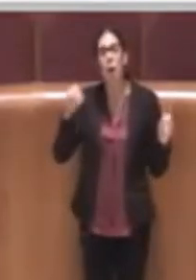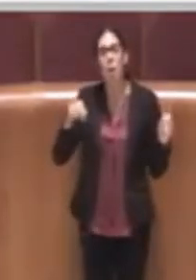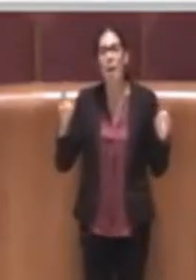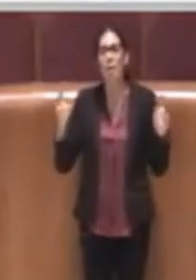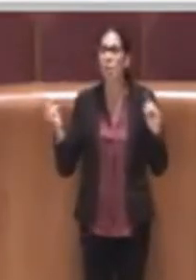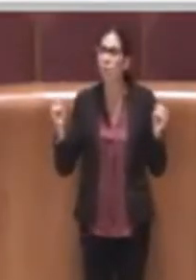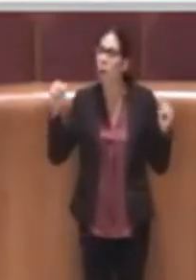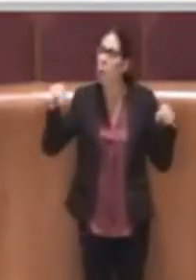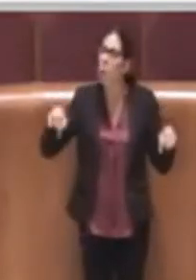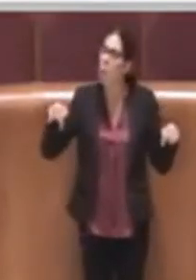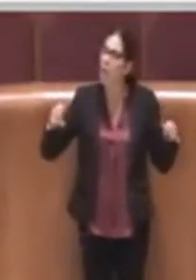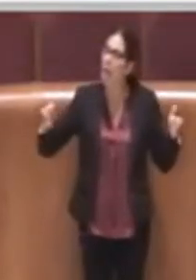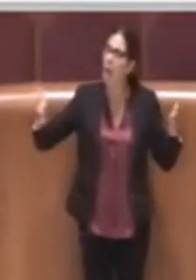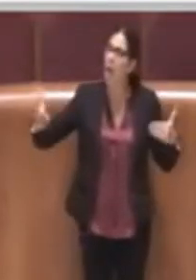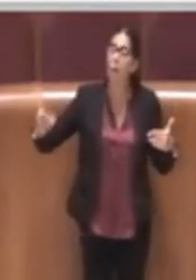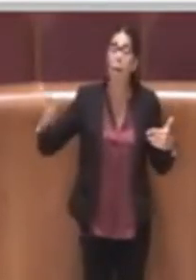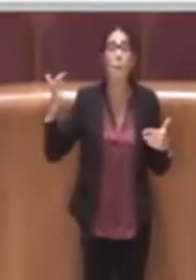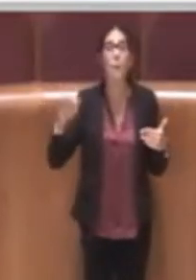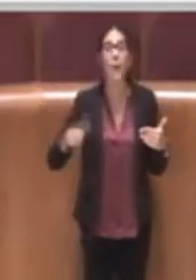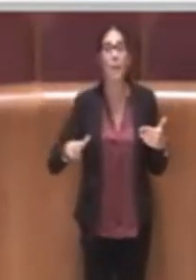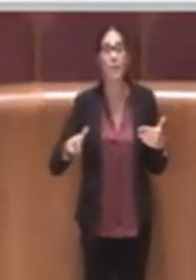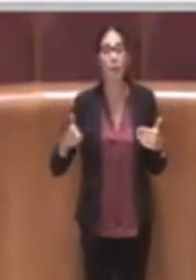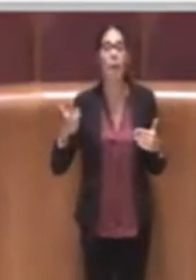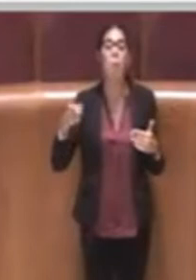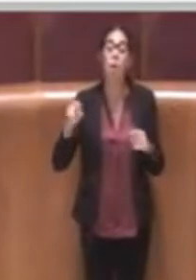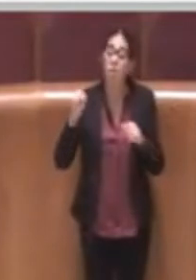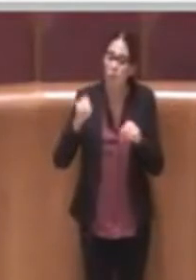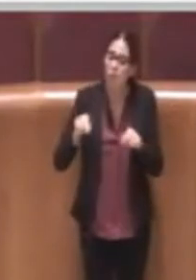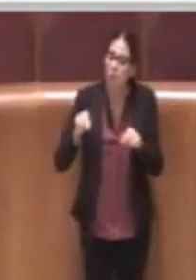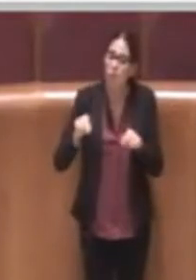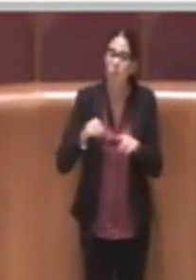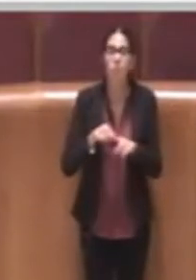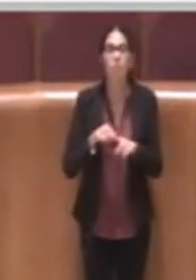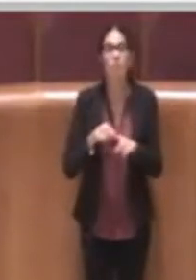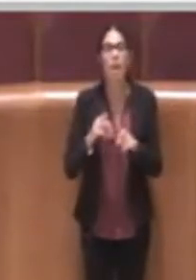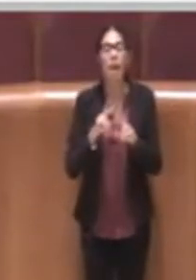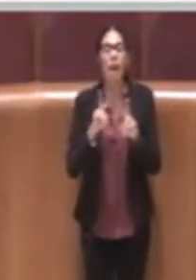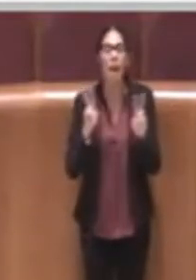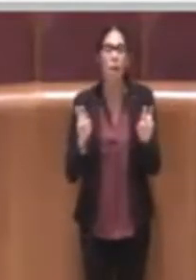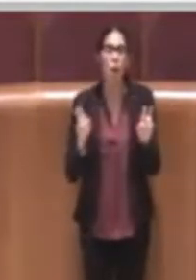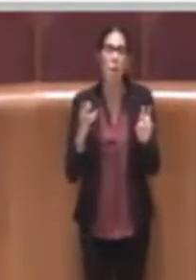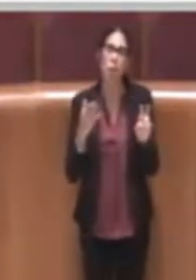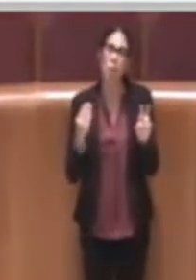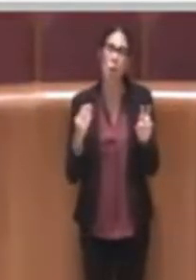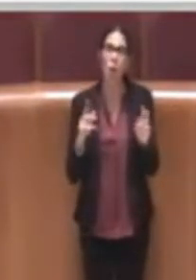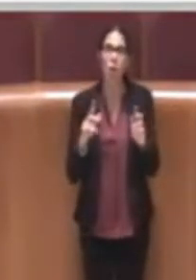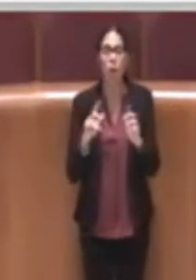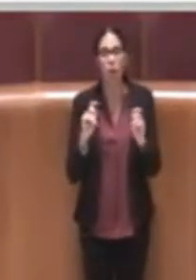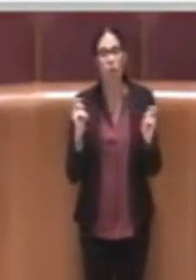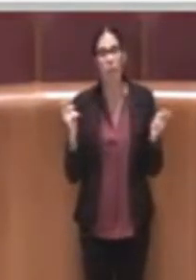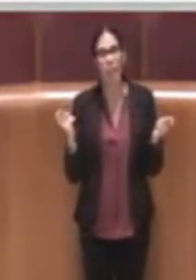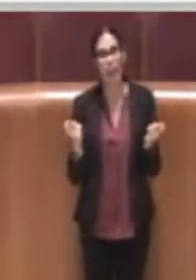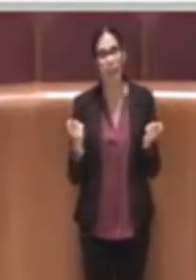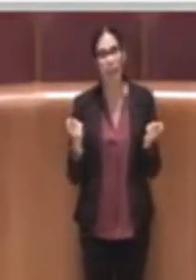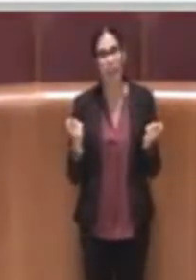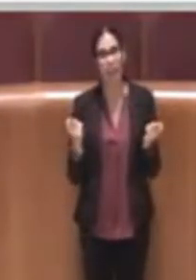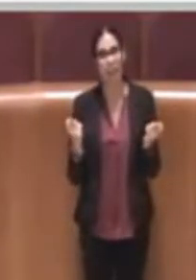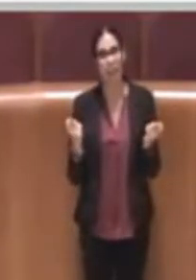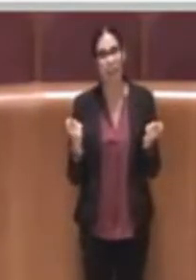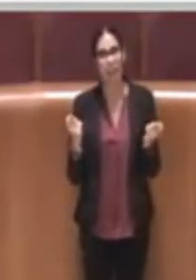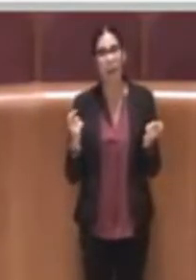Perché, come è stato detto, è un tema di carattere generale. Noi oggi ci troviamo di fronte alla necessità di